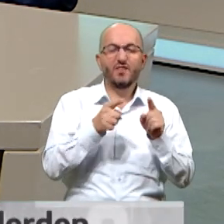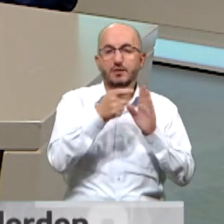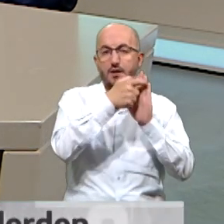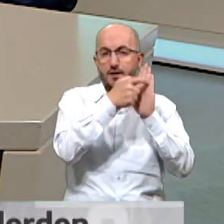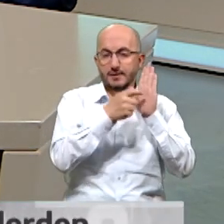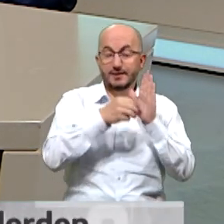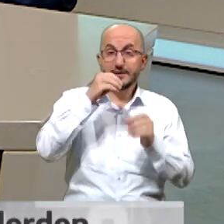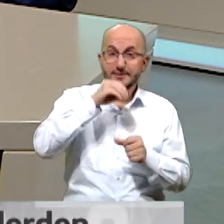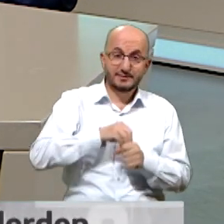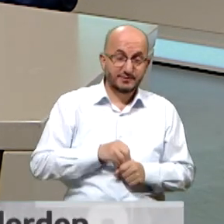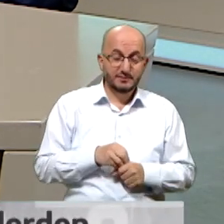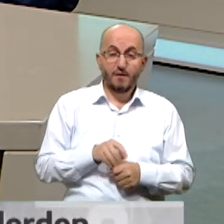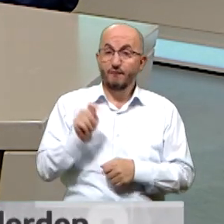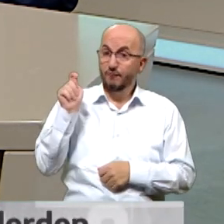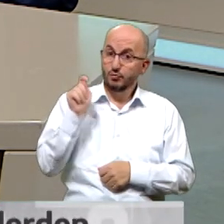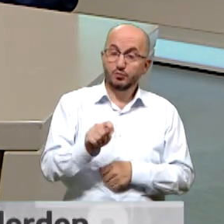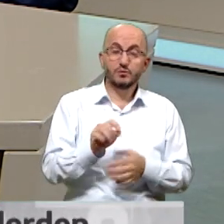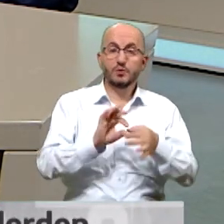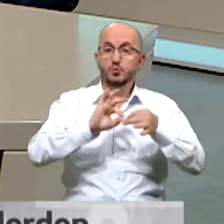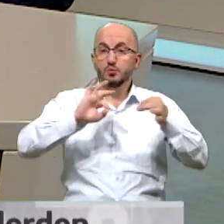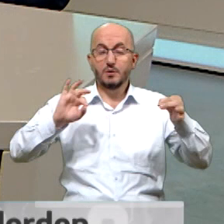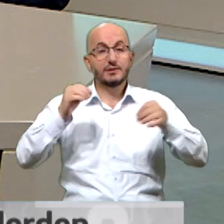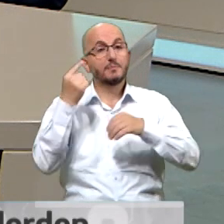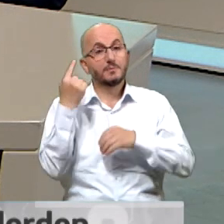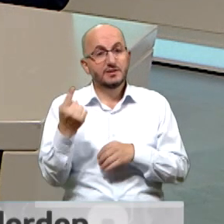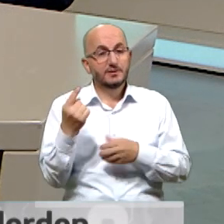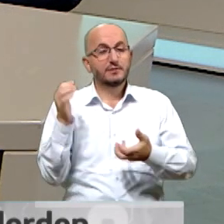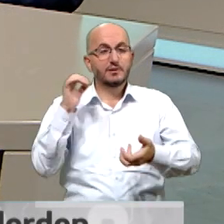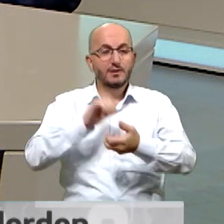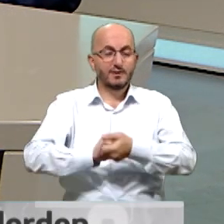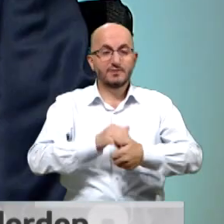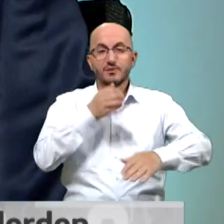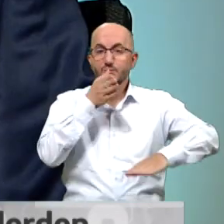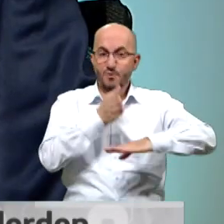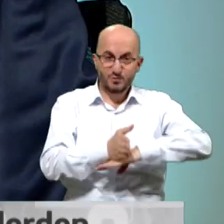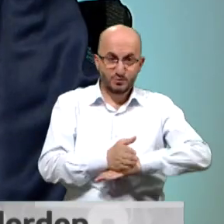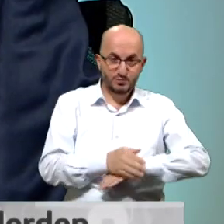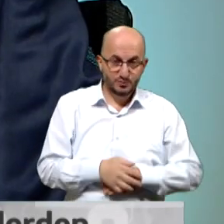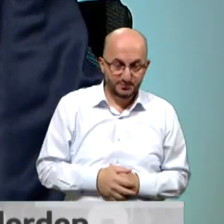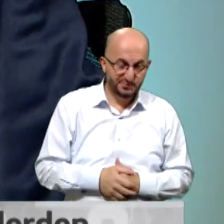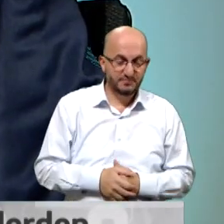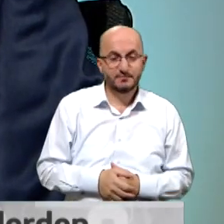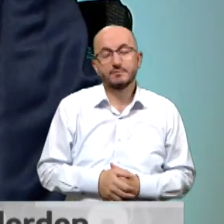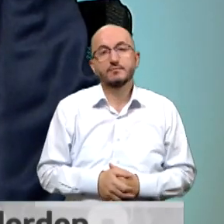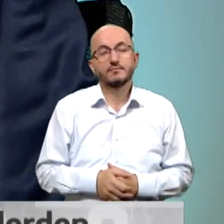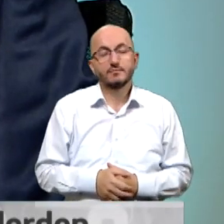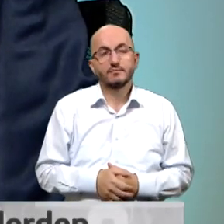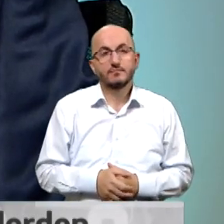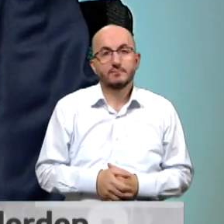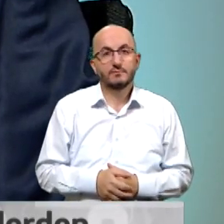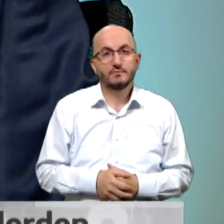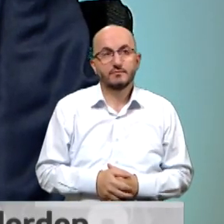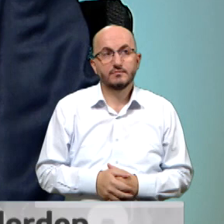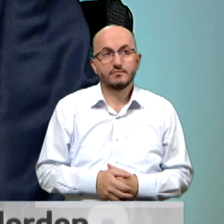ayetlerinde vurgulanan ifadelerden birisi de sadakattır, doğruluktur. Hani innellezine